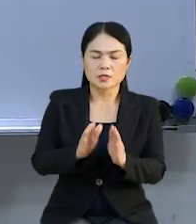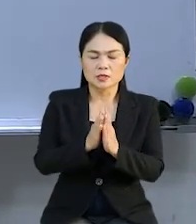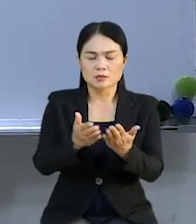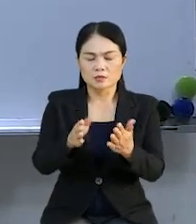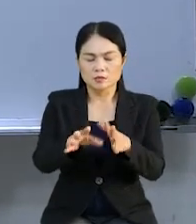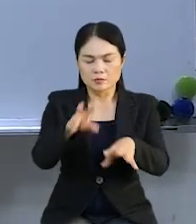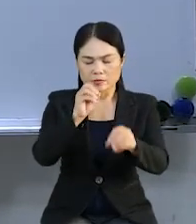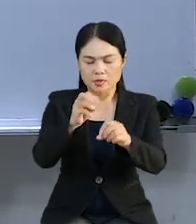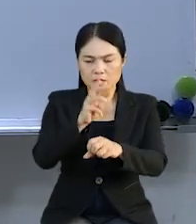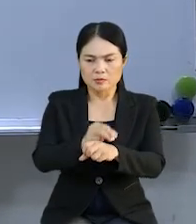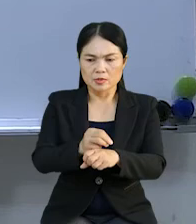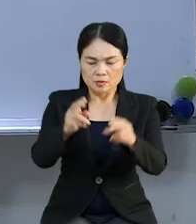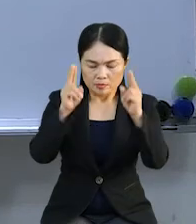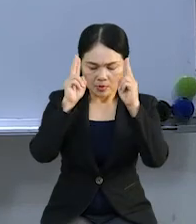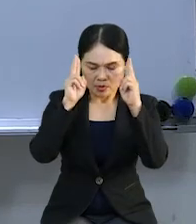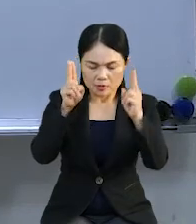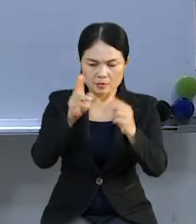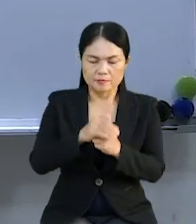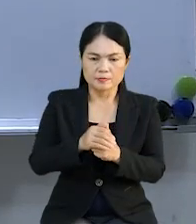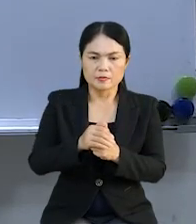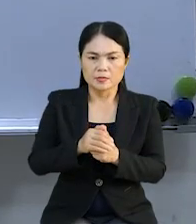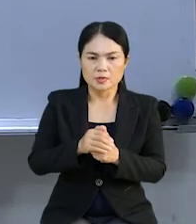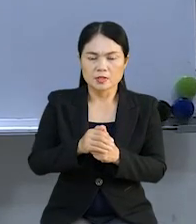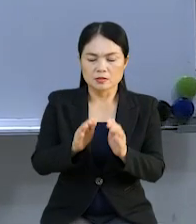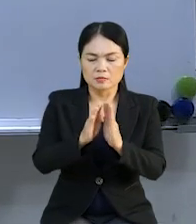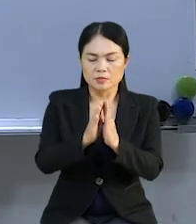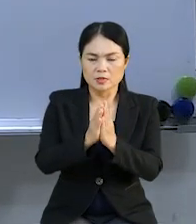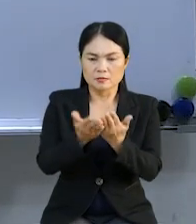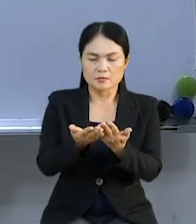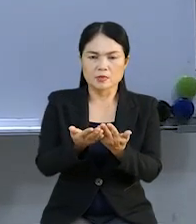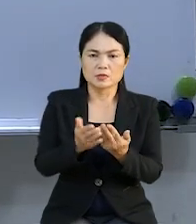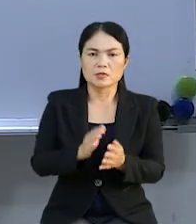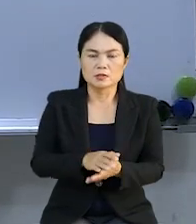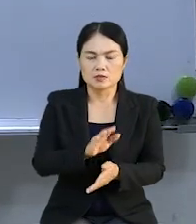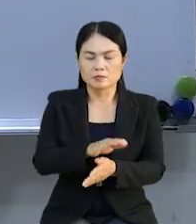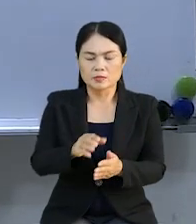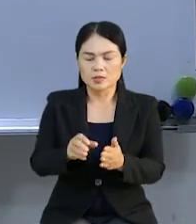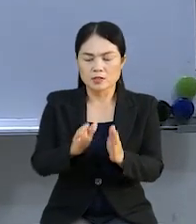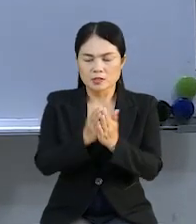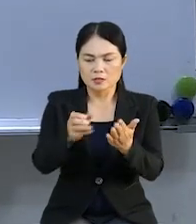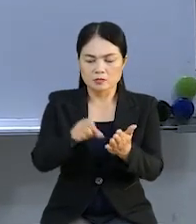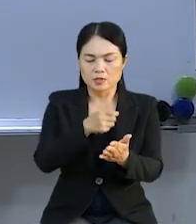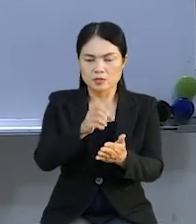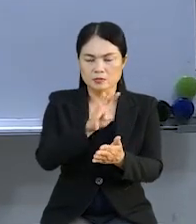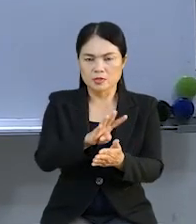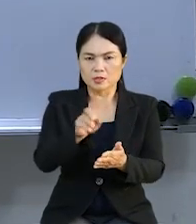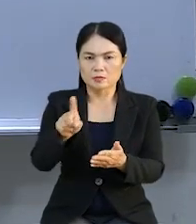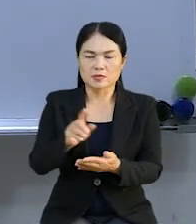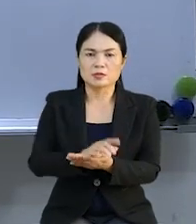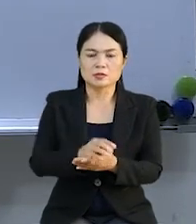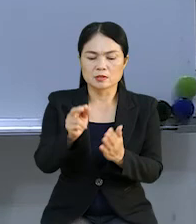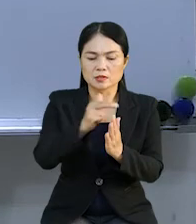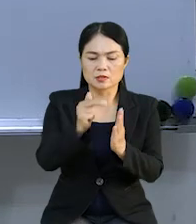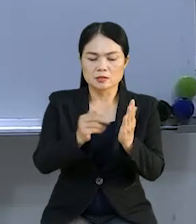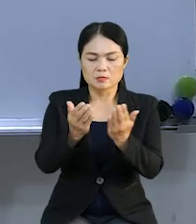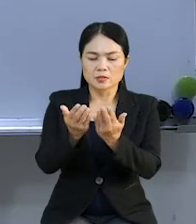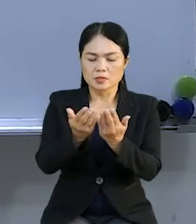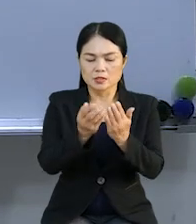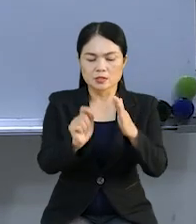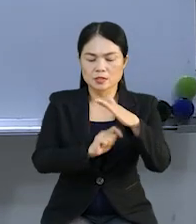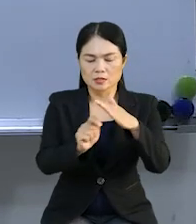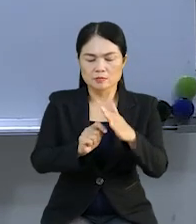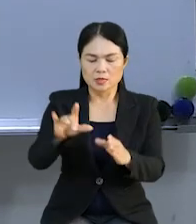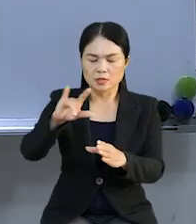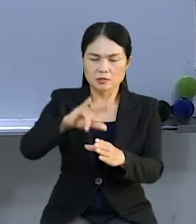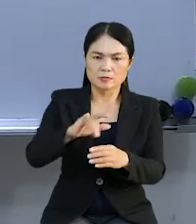ยศักษาโกรบายเยิ้งแล้วนะนี่สะเพยศักษาโกรโกนบากมาตมปัวสายสับมุ้ยอัฐบัตอำนาญยื่นรายเปล่